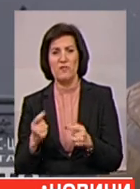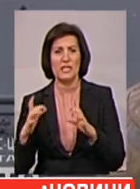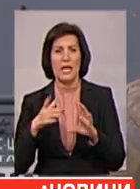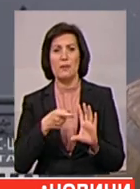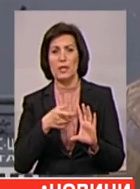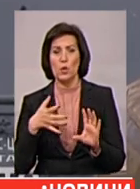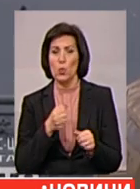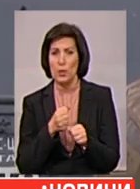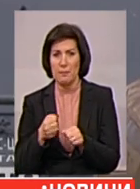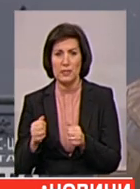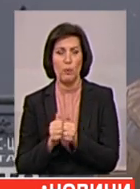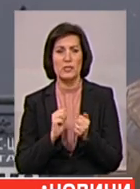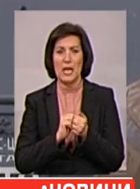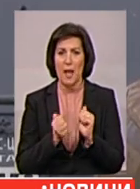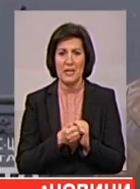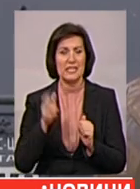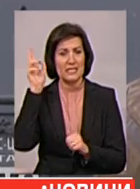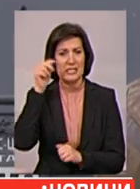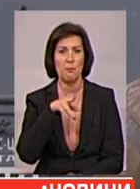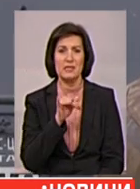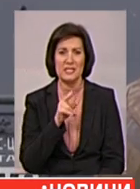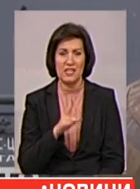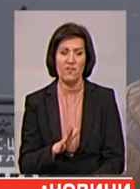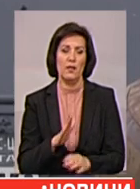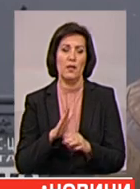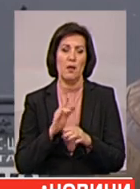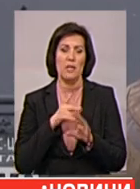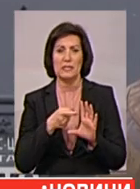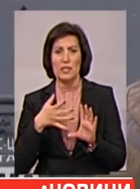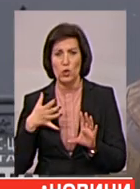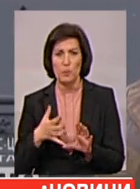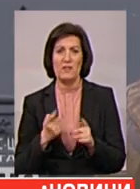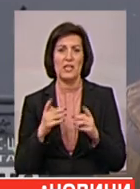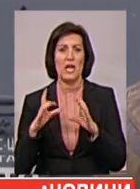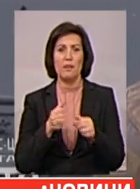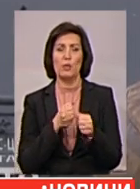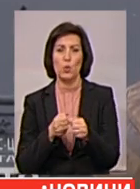великокаліберні кулемети. Побудзу Кам'янки, Зайцево та Пісків бив з протитанкових гранатометів та великокаліберних кулеметів.